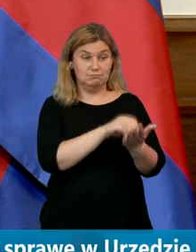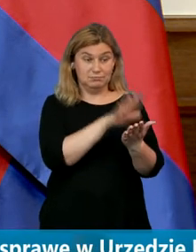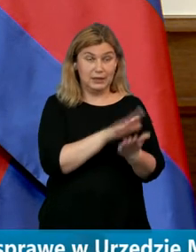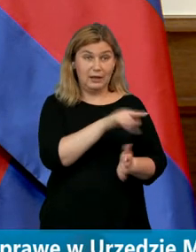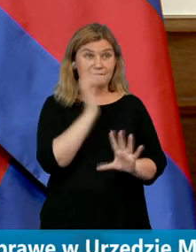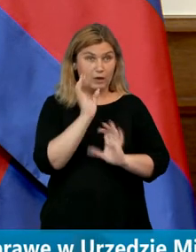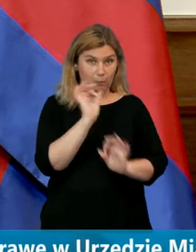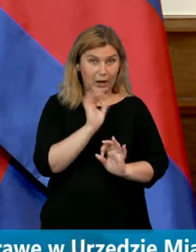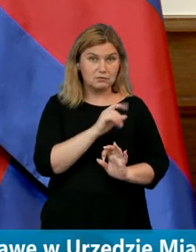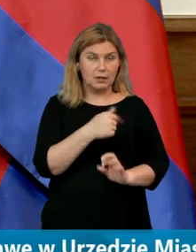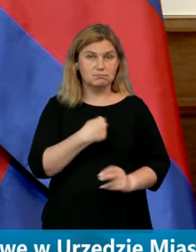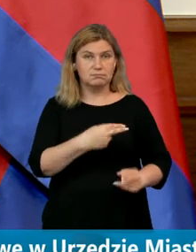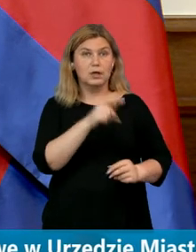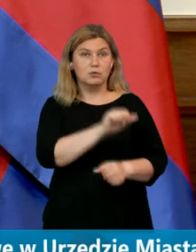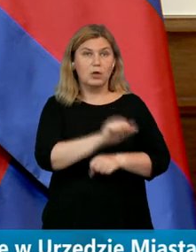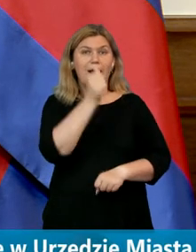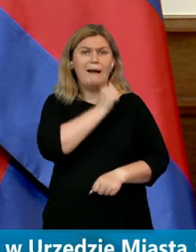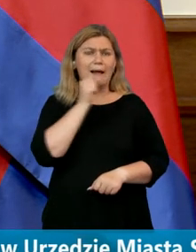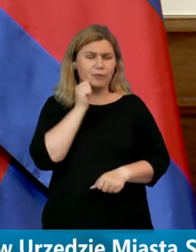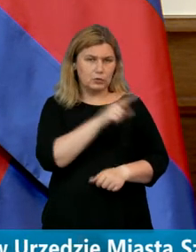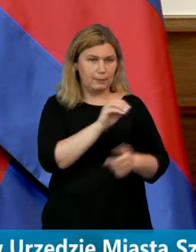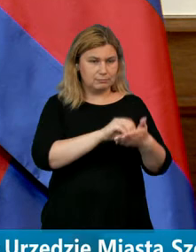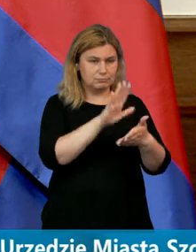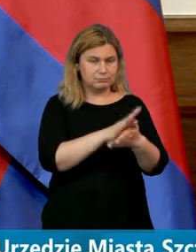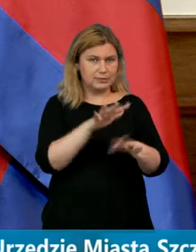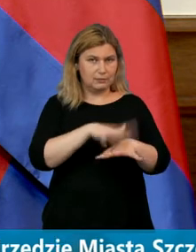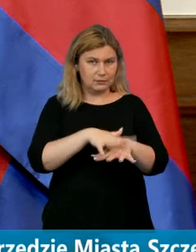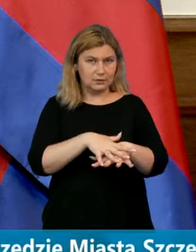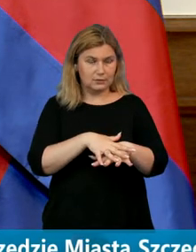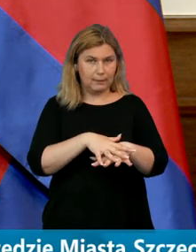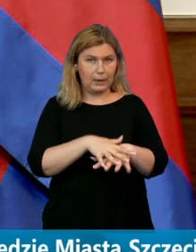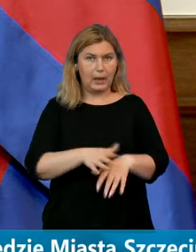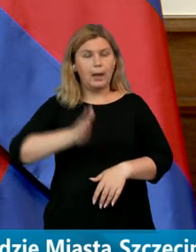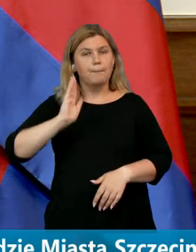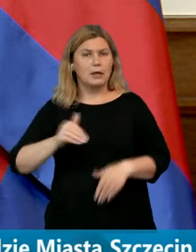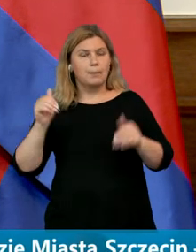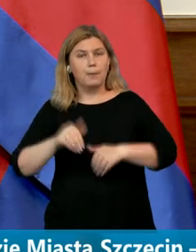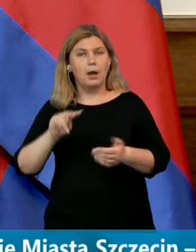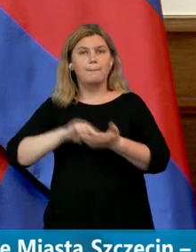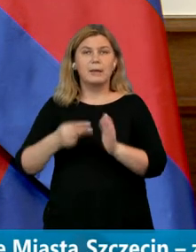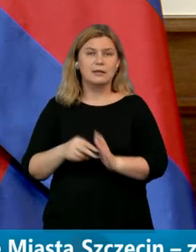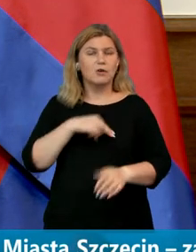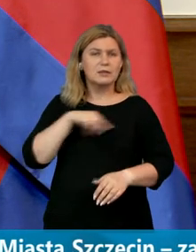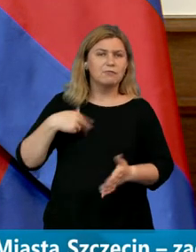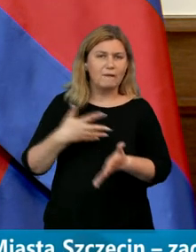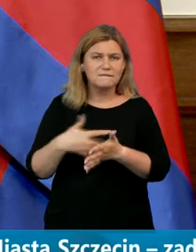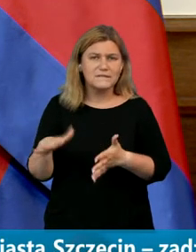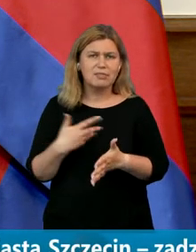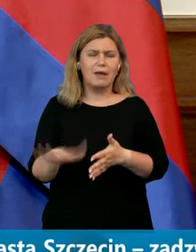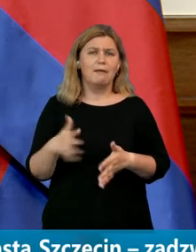które są anonimowo wprowadzane do systemu. Będziemy mogli planować nasze wydatki, będziemy mogli